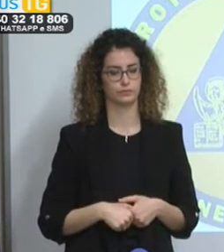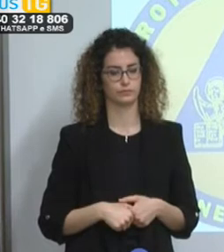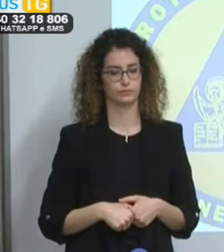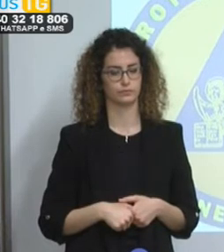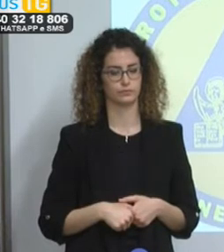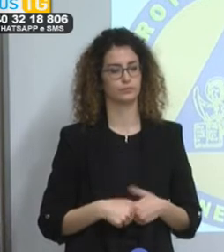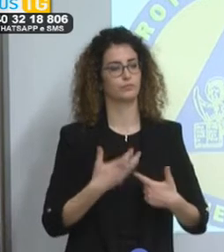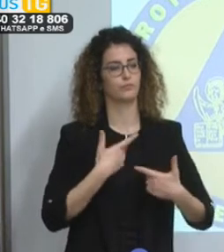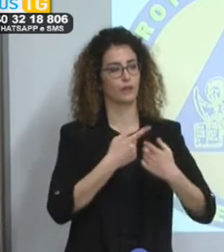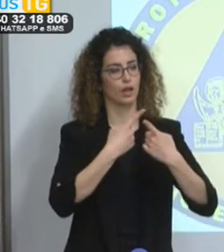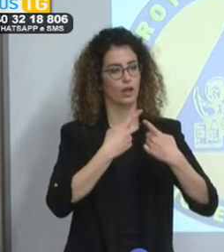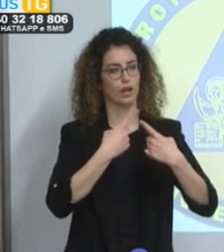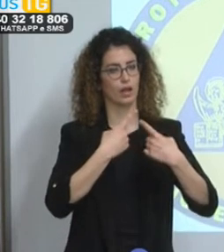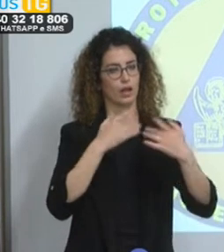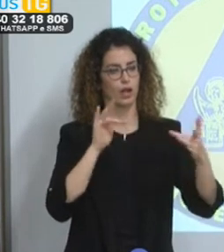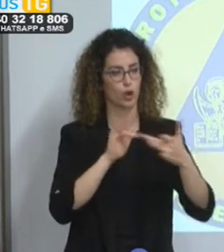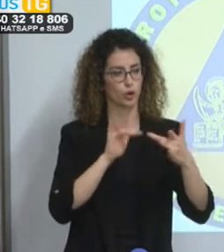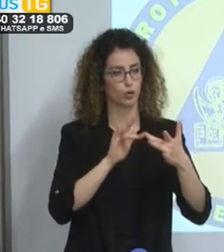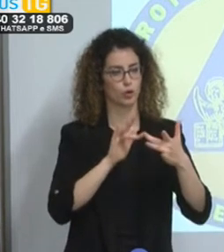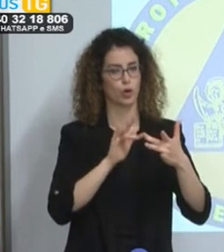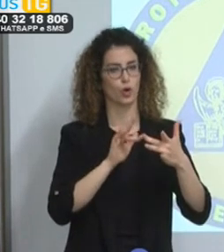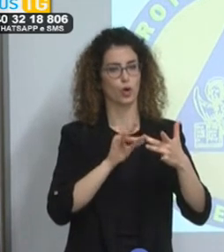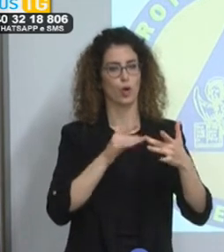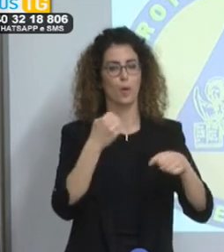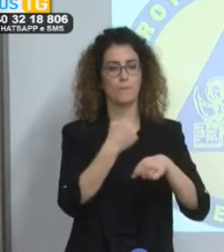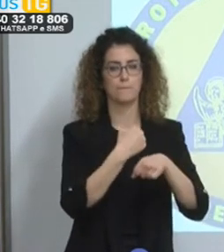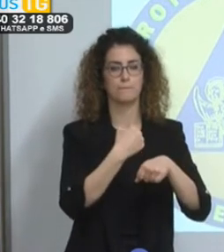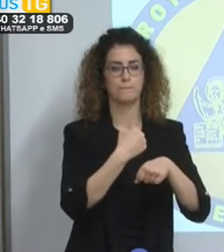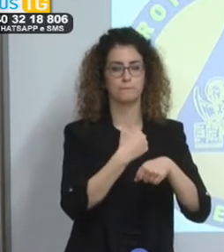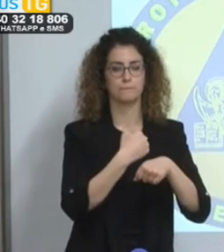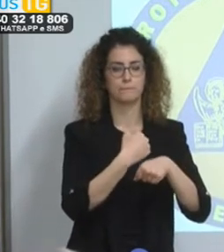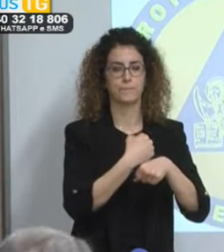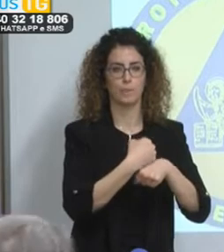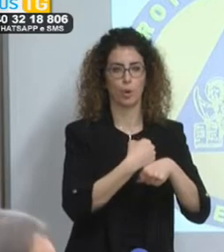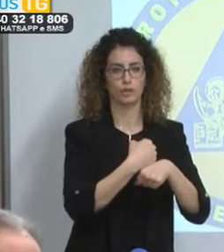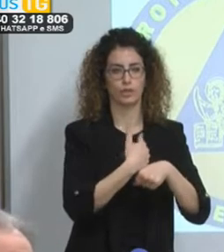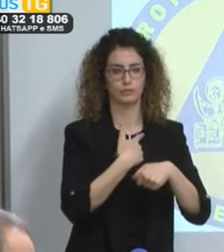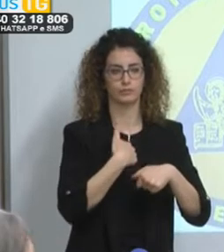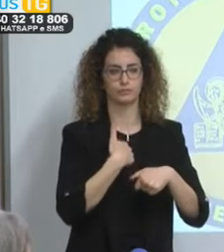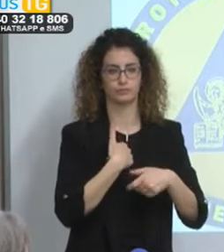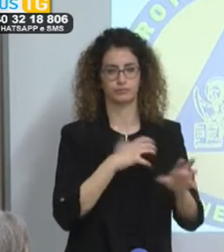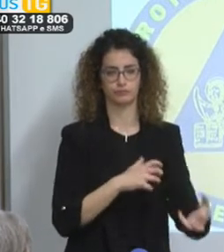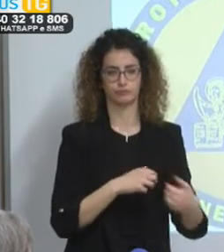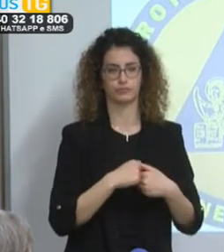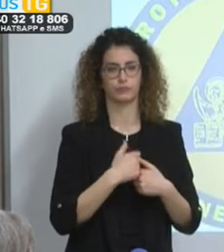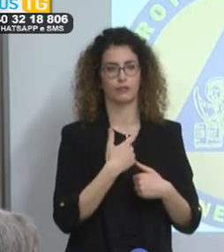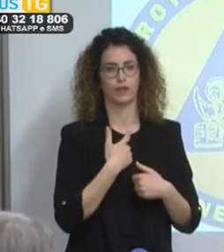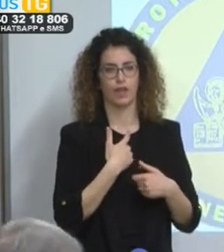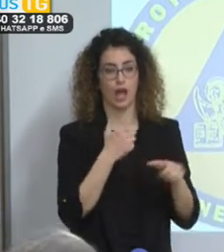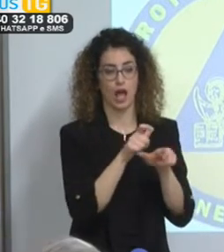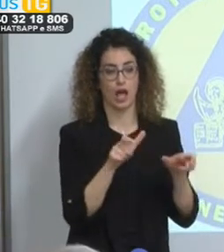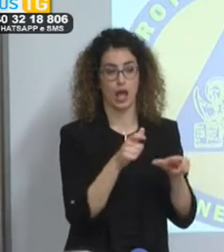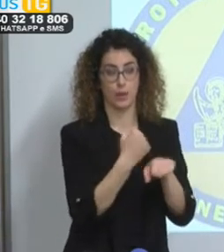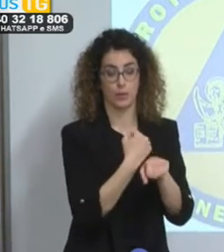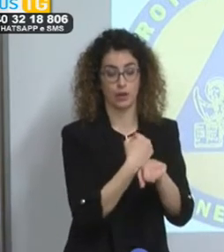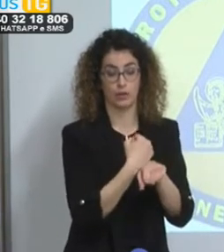appunto un incontro con la regione Piemonte e che dovrete decidere il futuro di questa azienda che riguarda 315 lavoratori che rischiano di perdere il